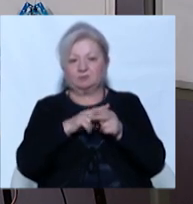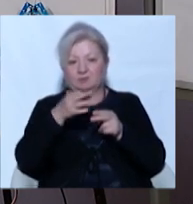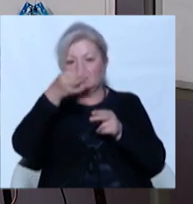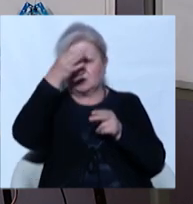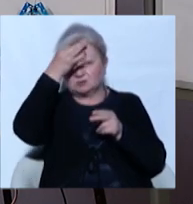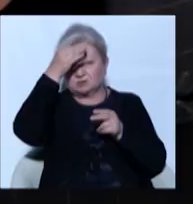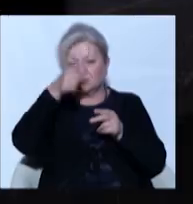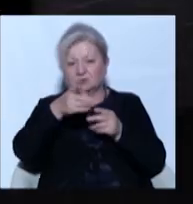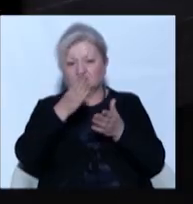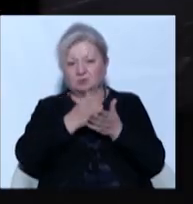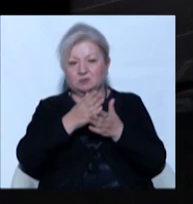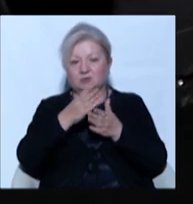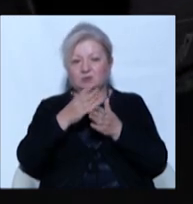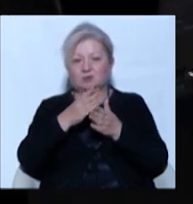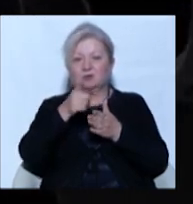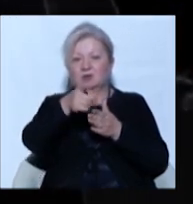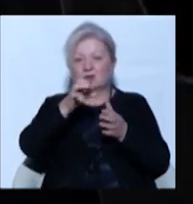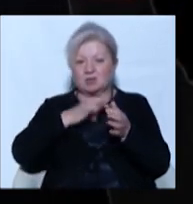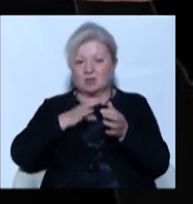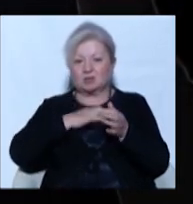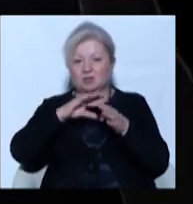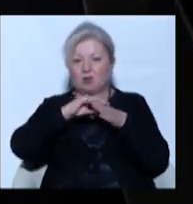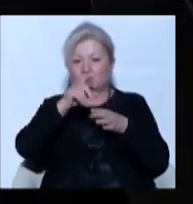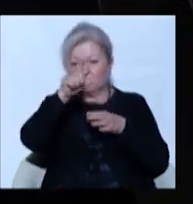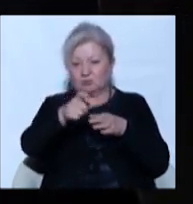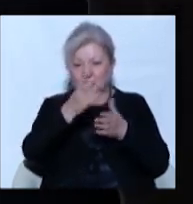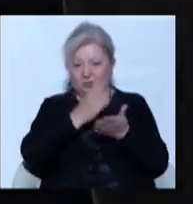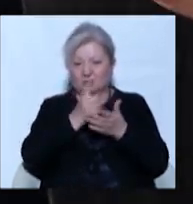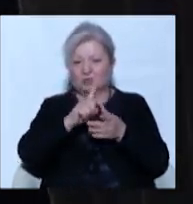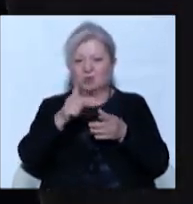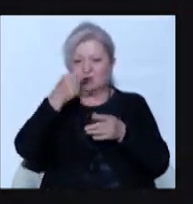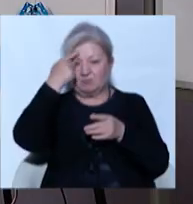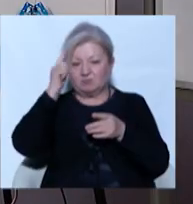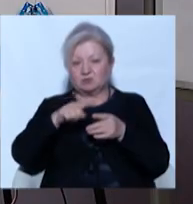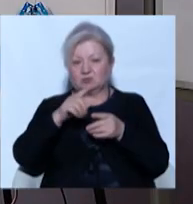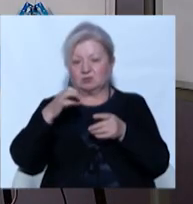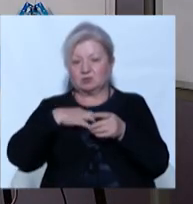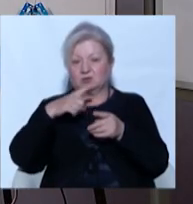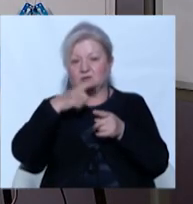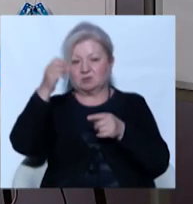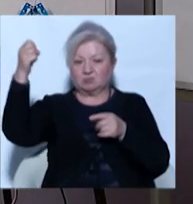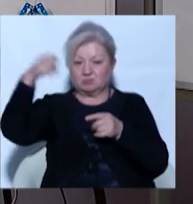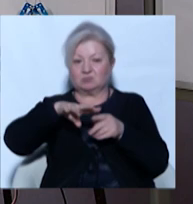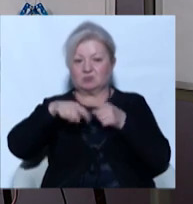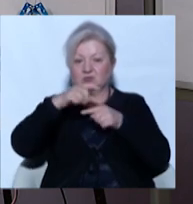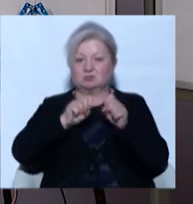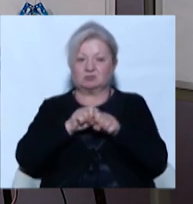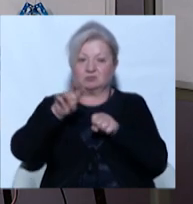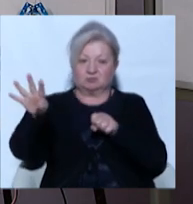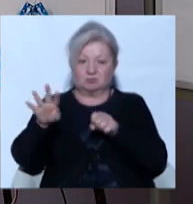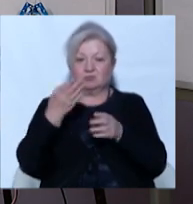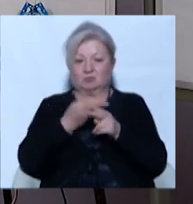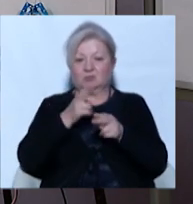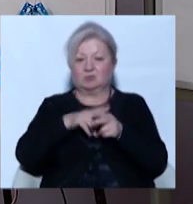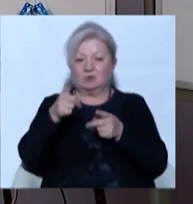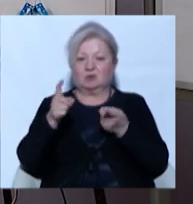უკან ობიექტიდან, არეკვლილი სხივი. ესე იგი, კიდევ ერთხელ შეგახსენებთ იმას,